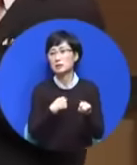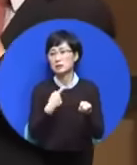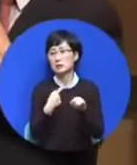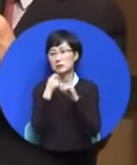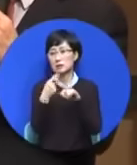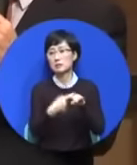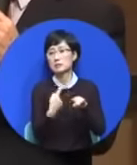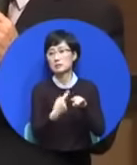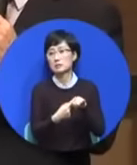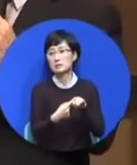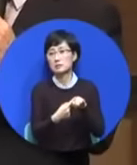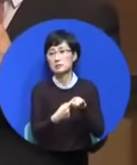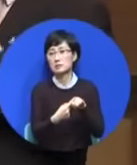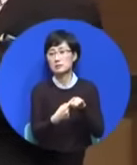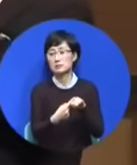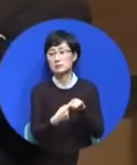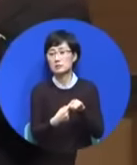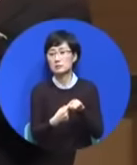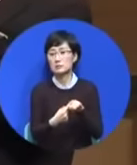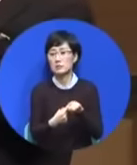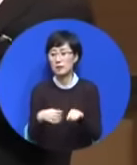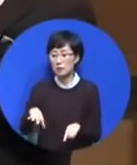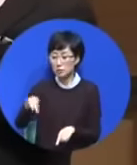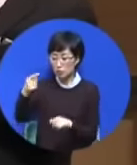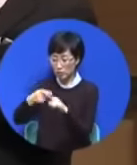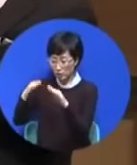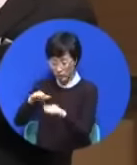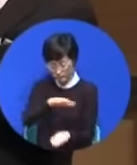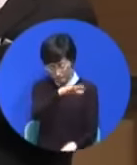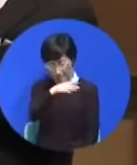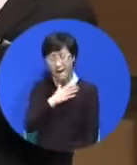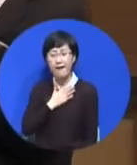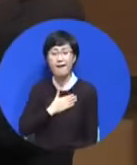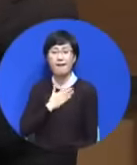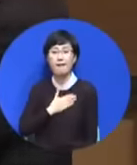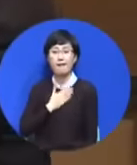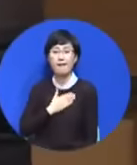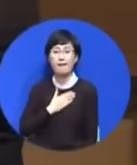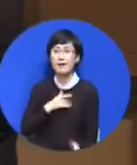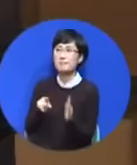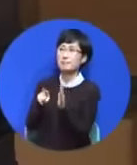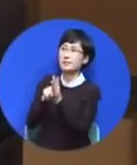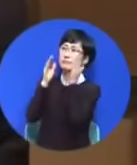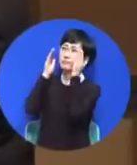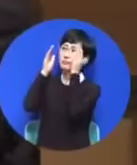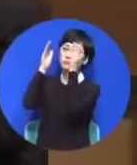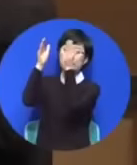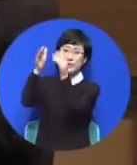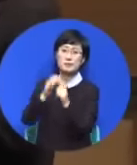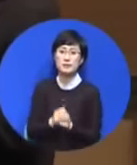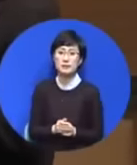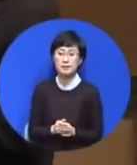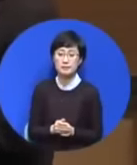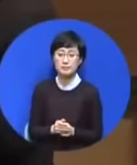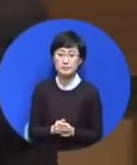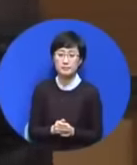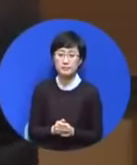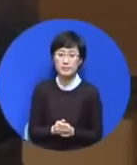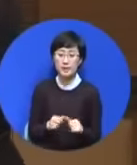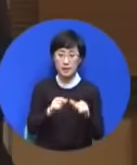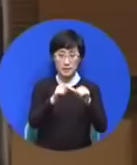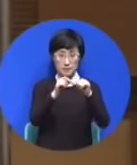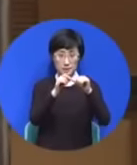사이군데요 틀림 없습니다 초 이걸 알고 있었어 마지막 다섯